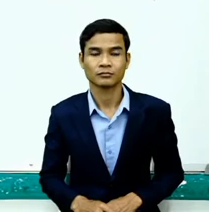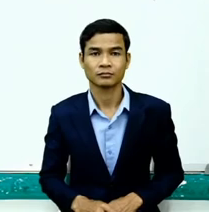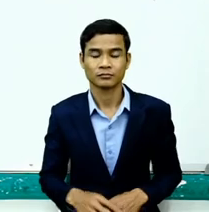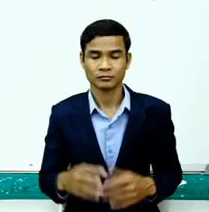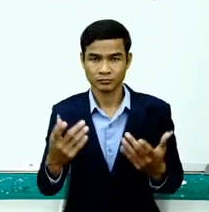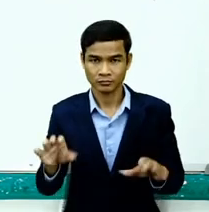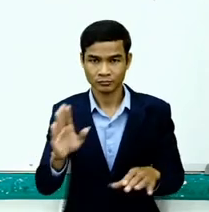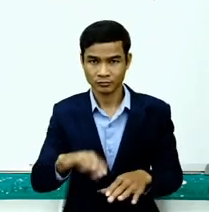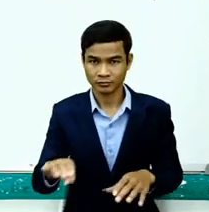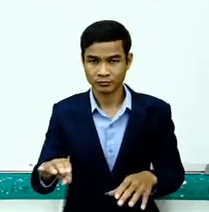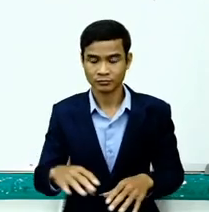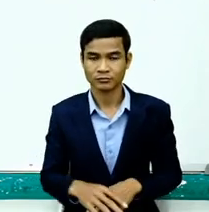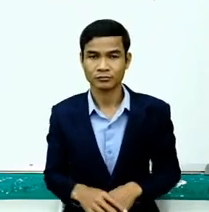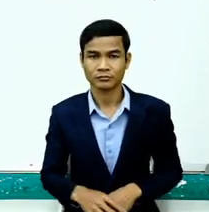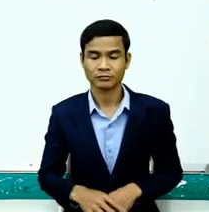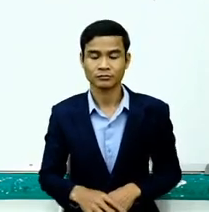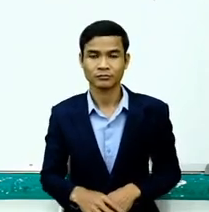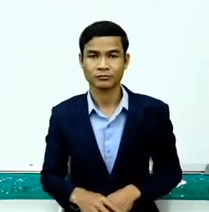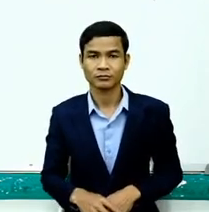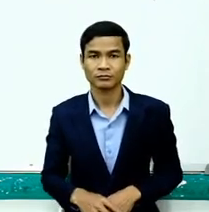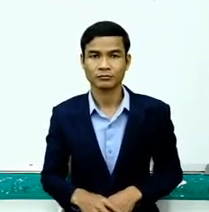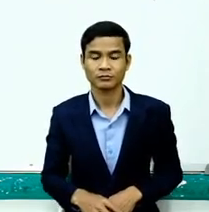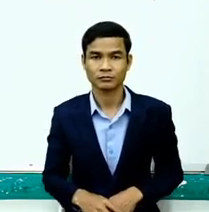hai hari nai